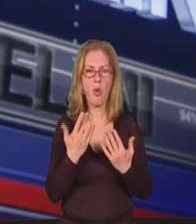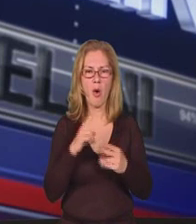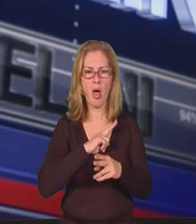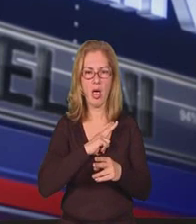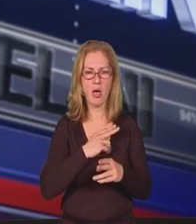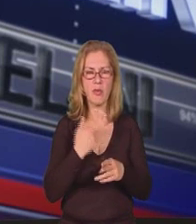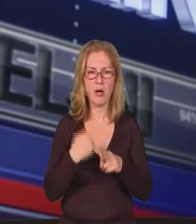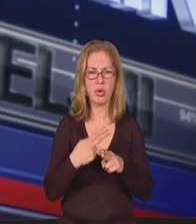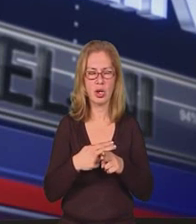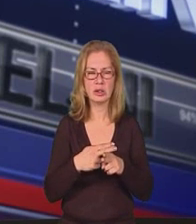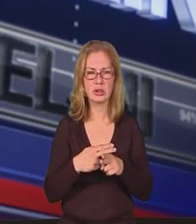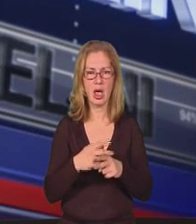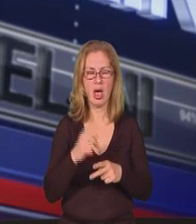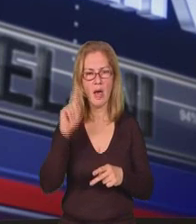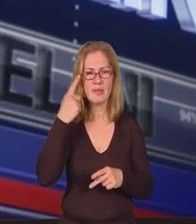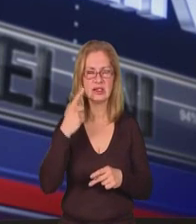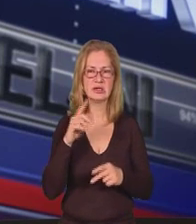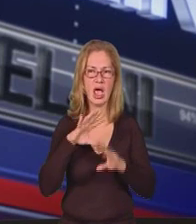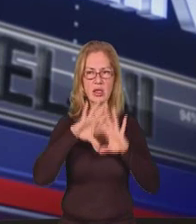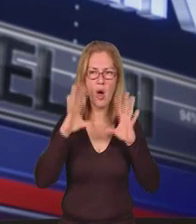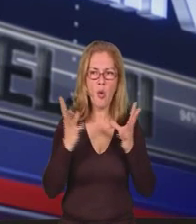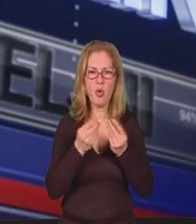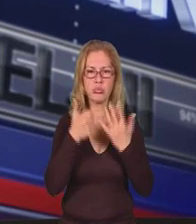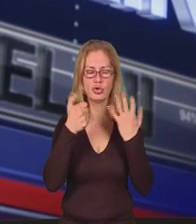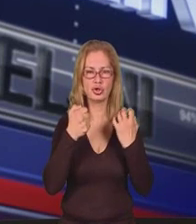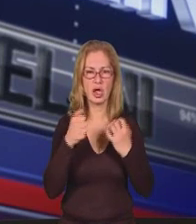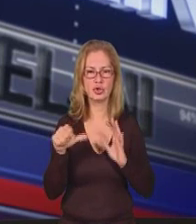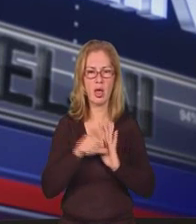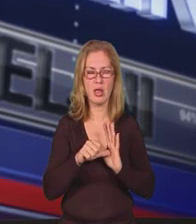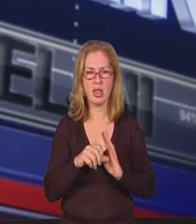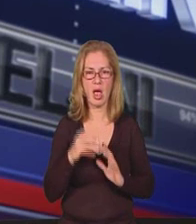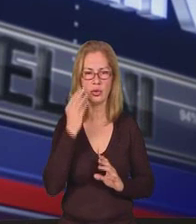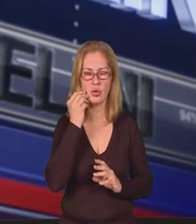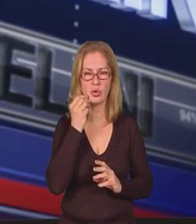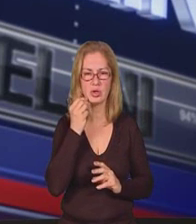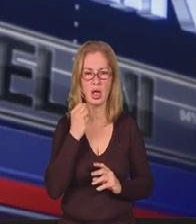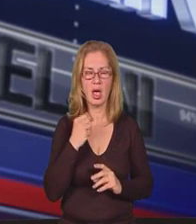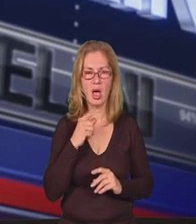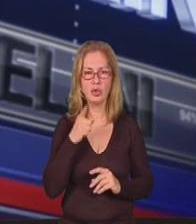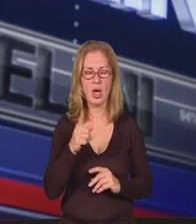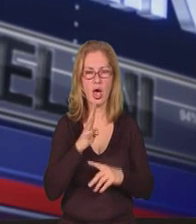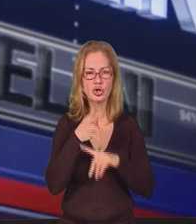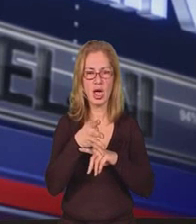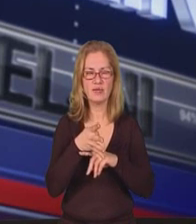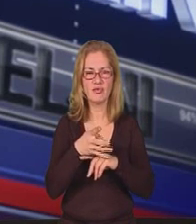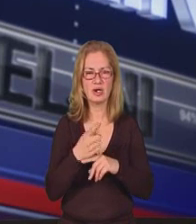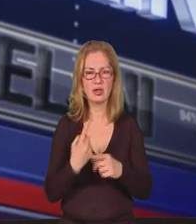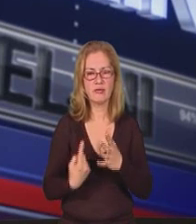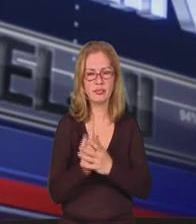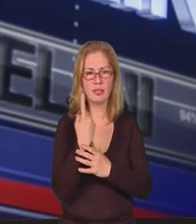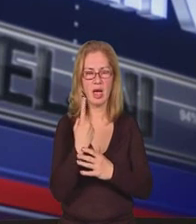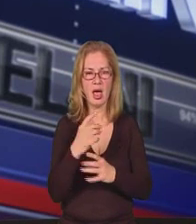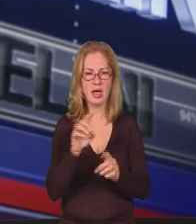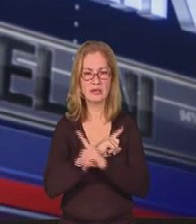se da od ove bolesti u našoj zemlji boluje oko 600.000 ljudi, dok se u svetu ova bolest smatra četvrtim uzrokom